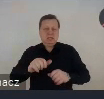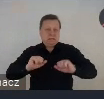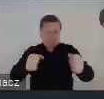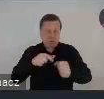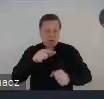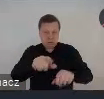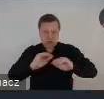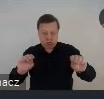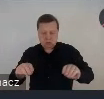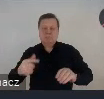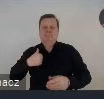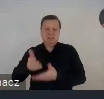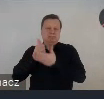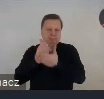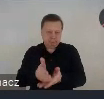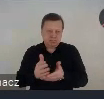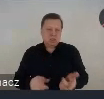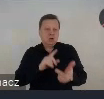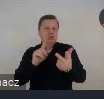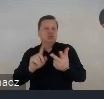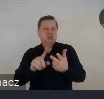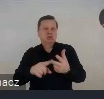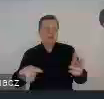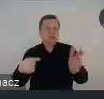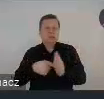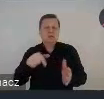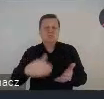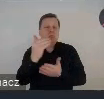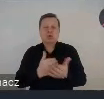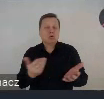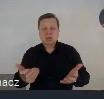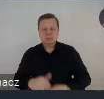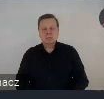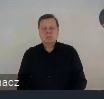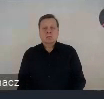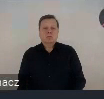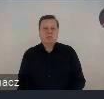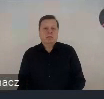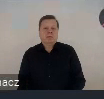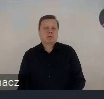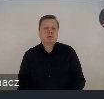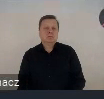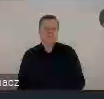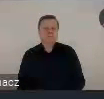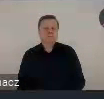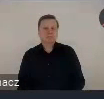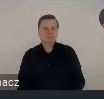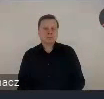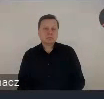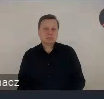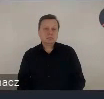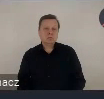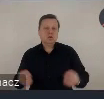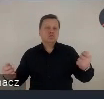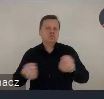działalności. I trzeci cel, trzeci obszar, to jest